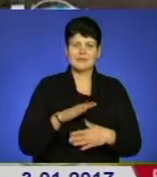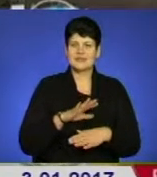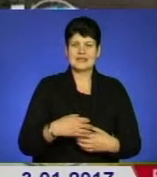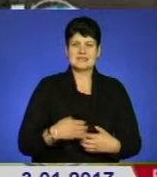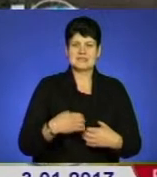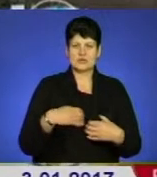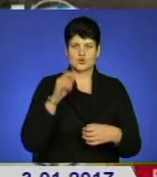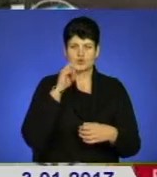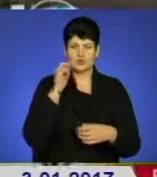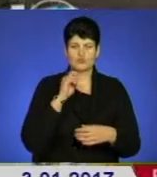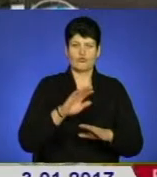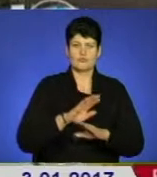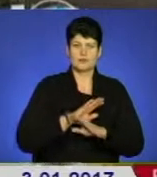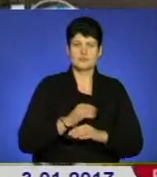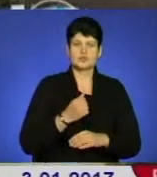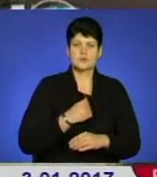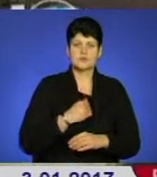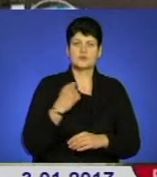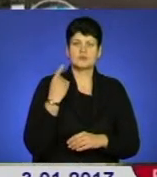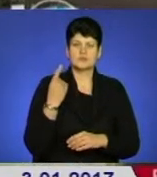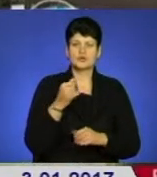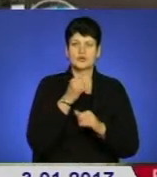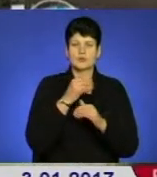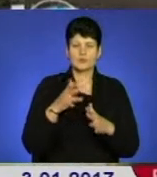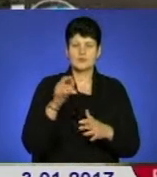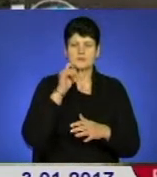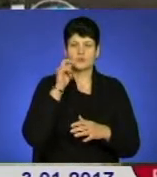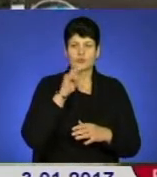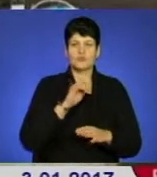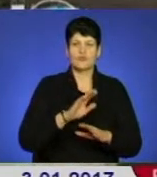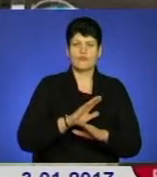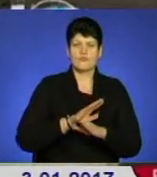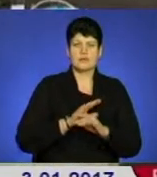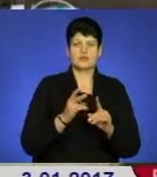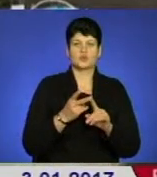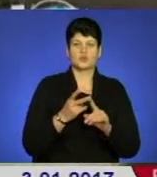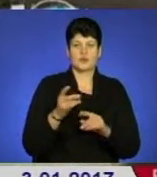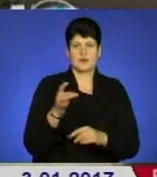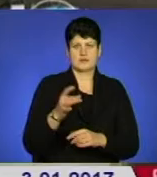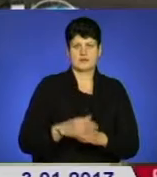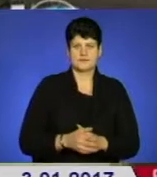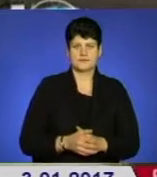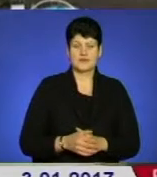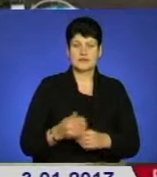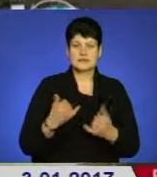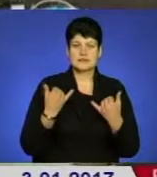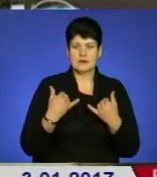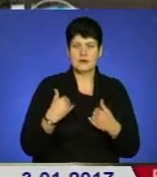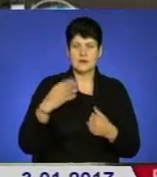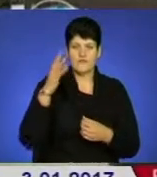Ми шкодуємо лише за одним, що не можемо за Україну вмерти другий раз. І зараз я